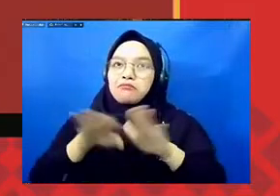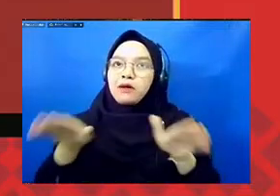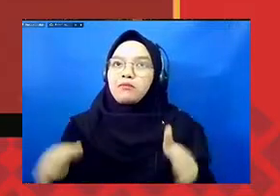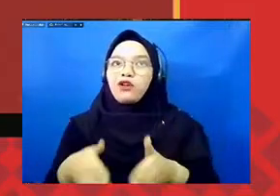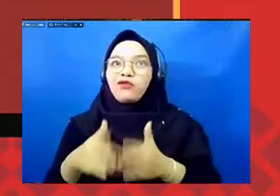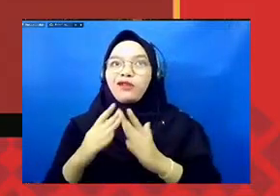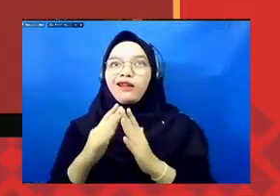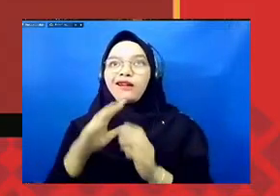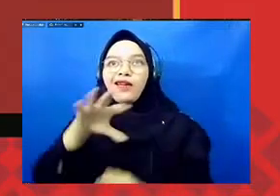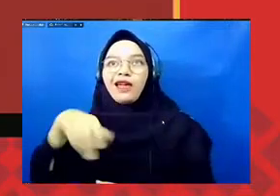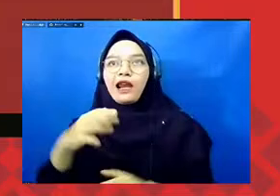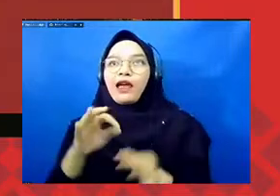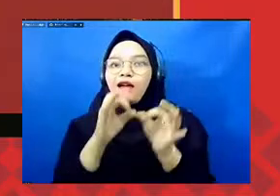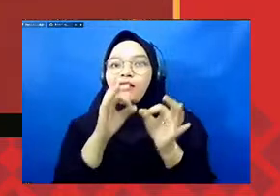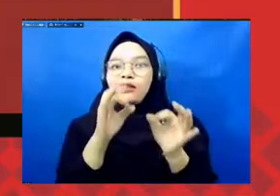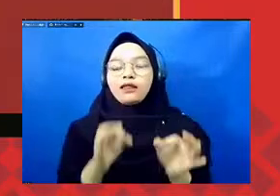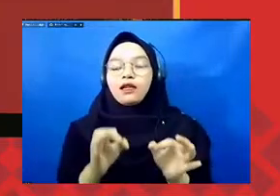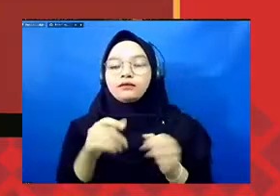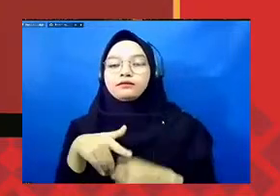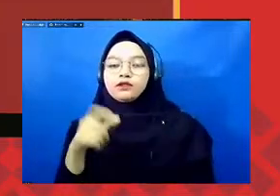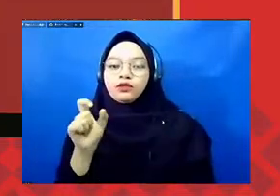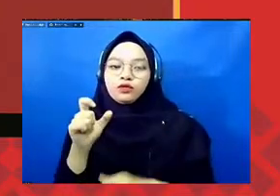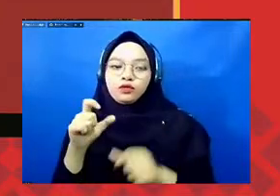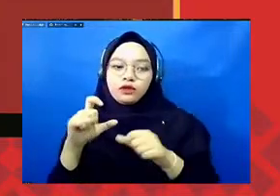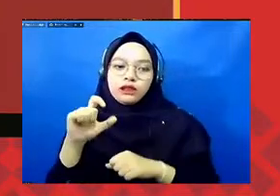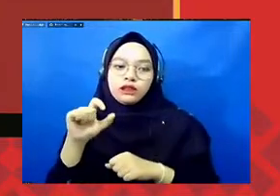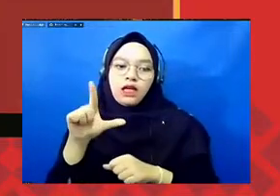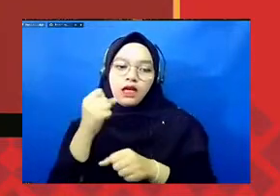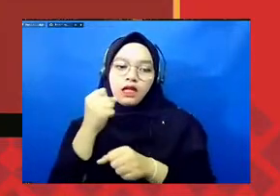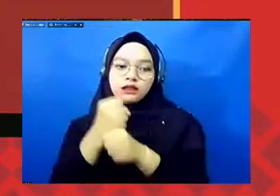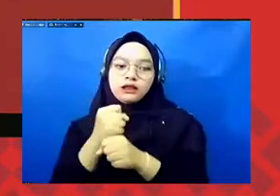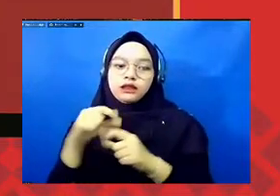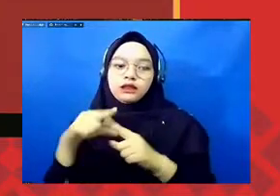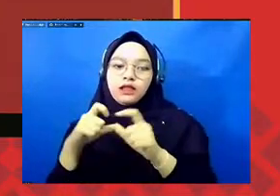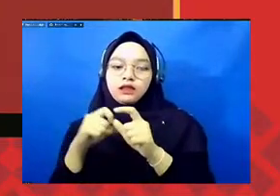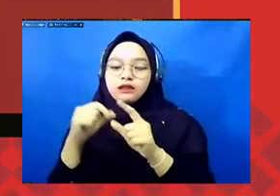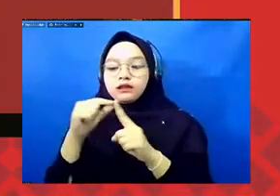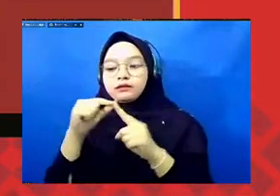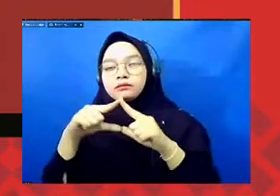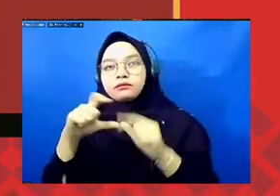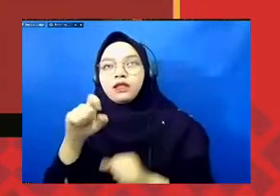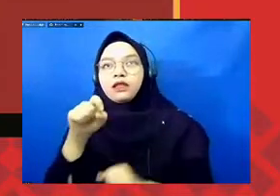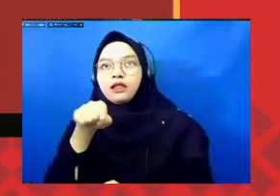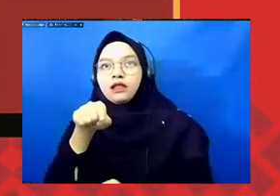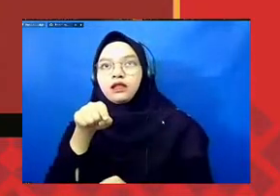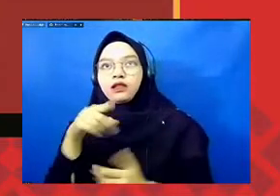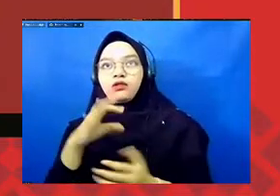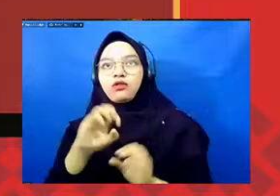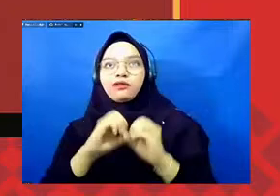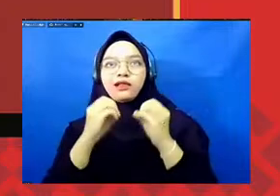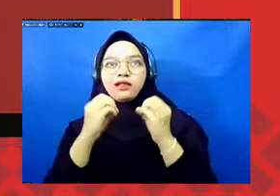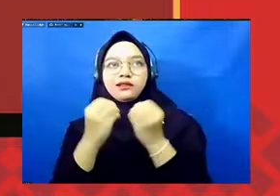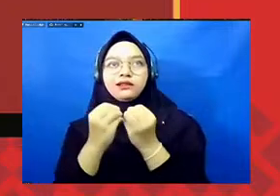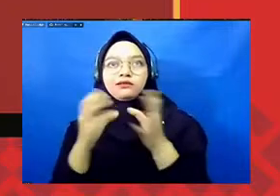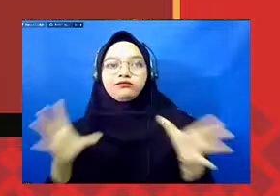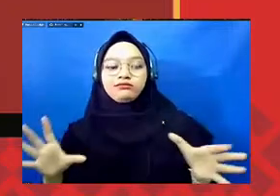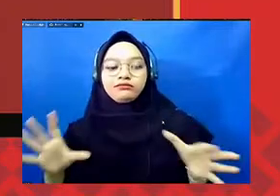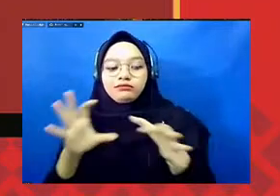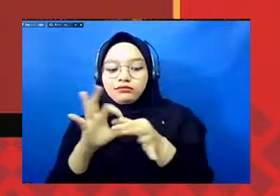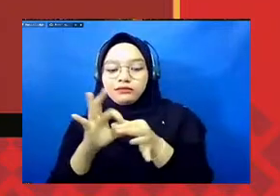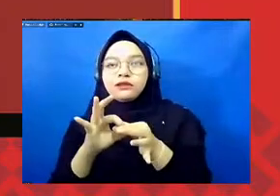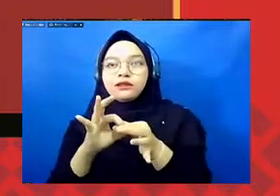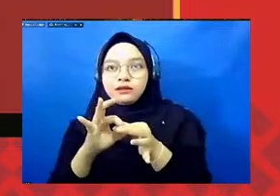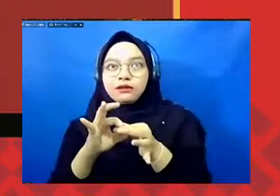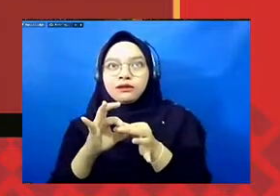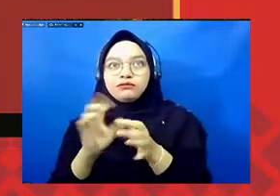UCSG ASPAC ini organisasi asosiasi dari pemerintah daerah dan pemerintah